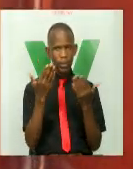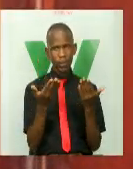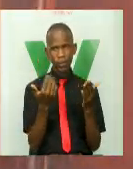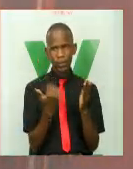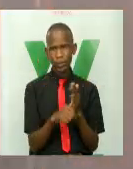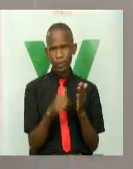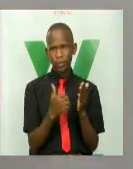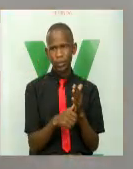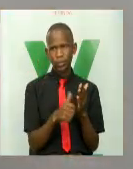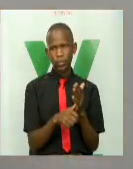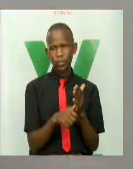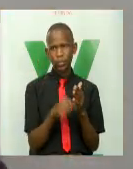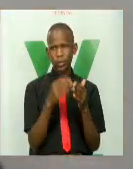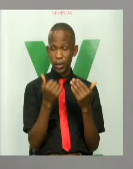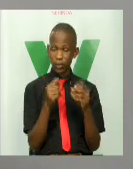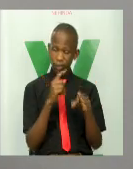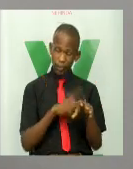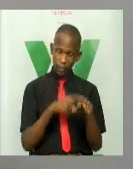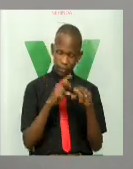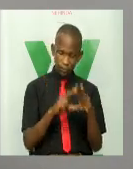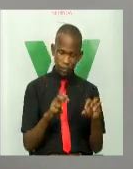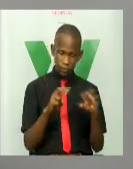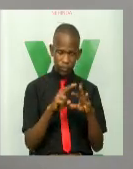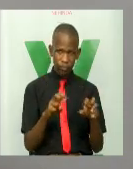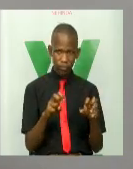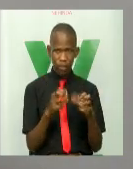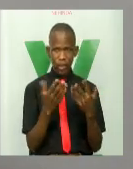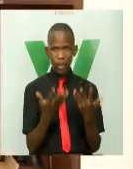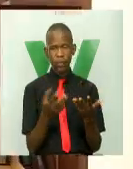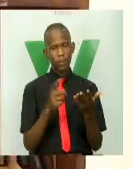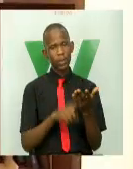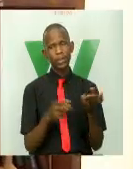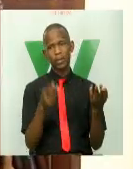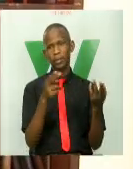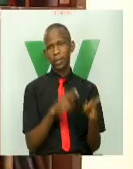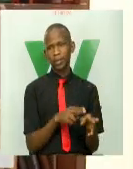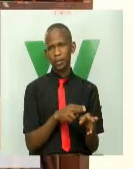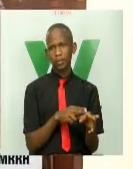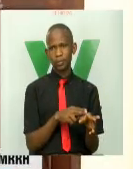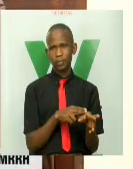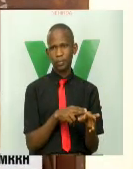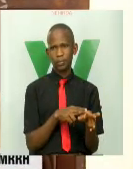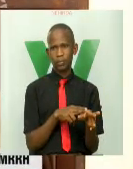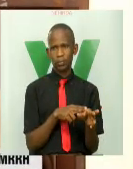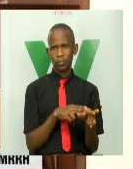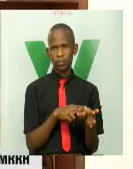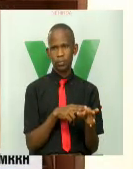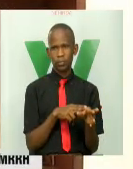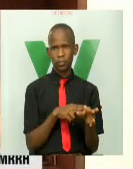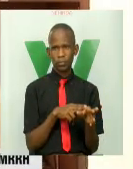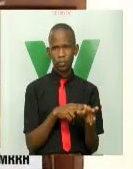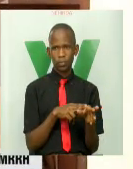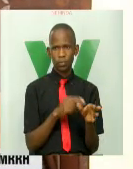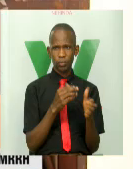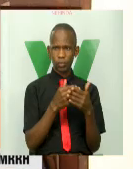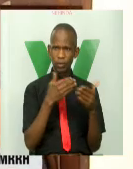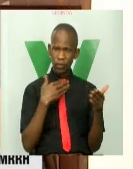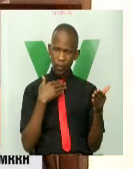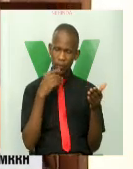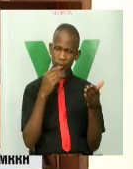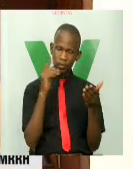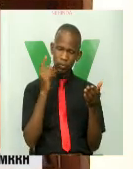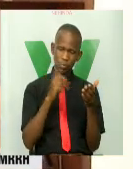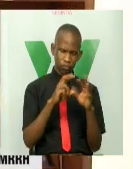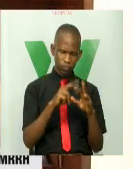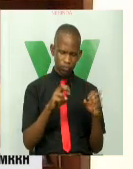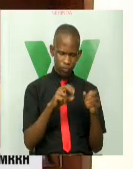kitukuzira ntucondoza kuba tarizire hati hakabaho ki. Buri ejo hagataro COVID. Batuma abana nkaga nshanju namwe no